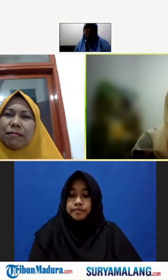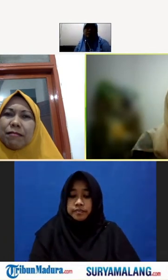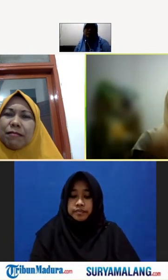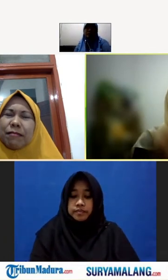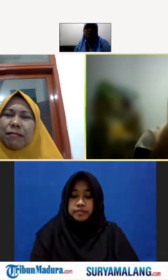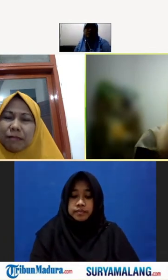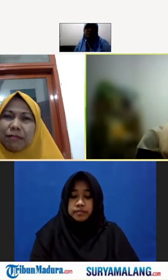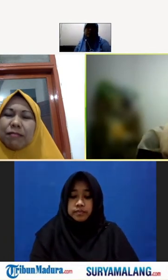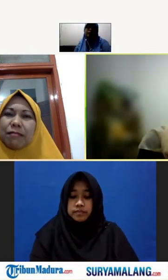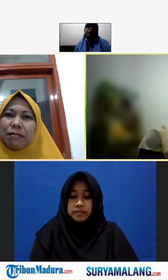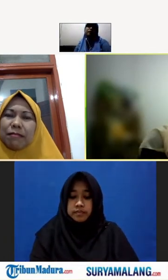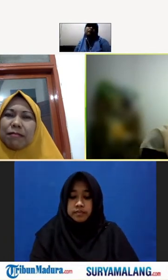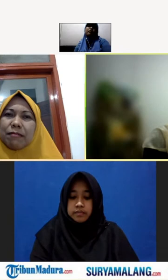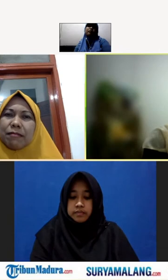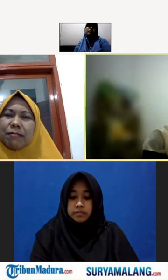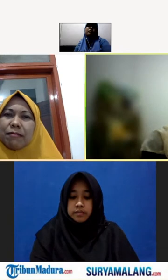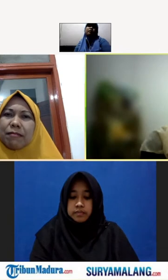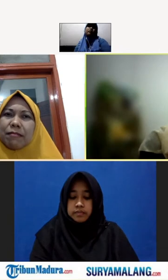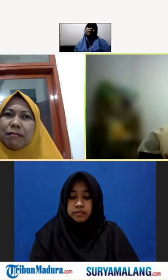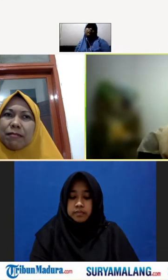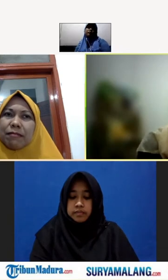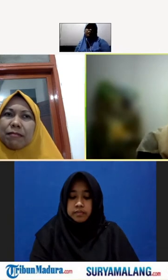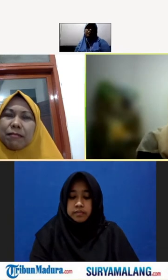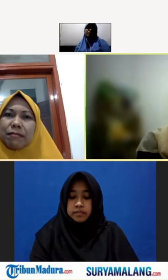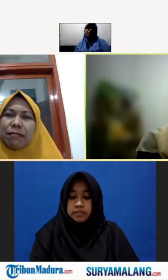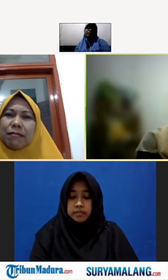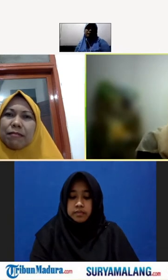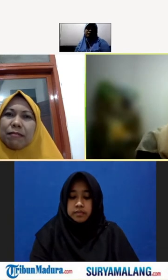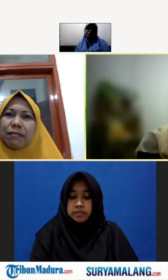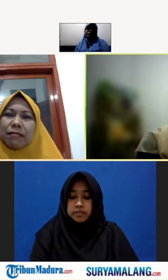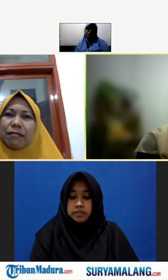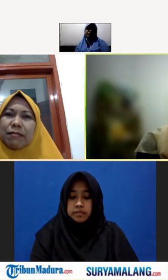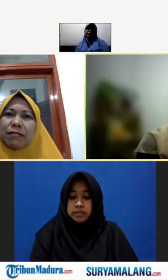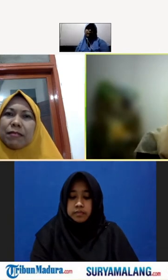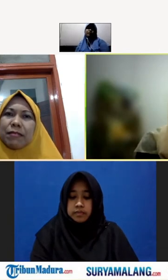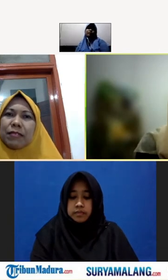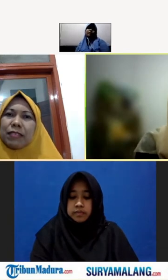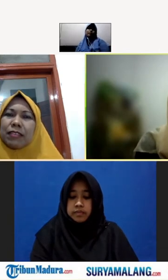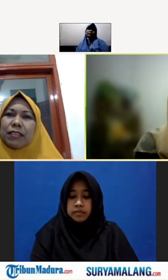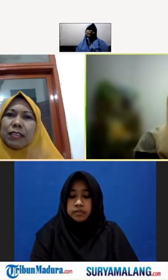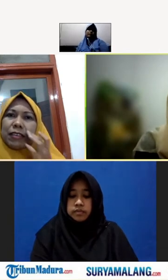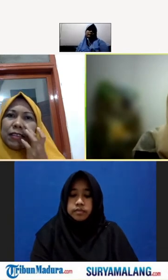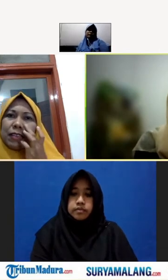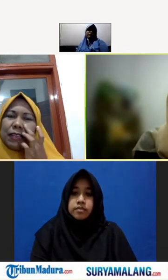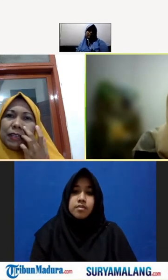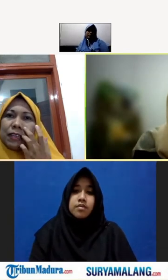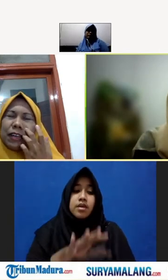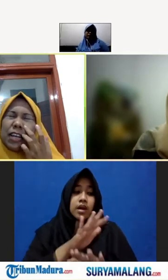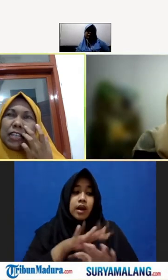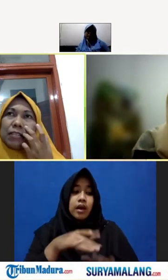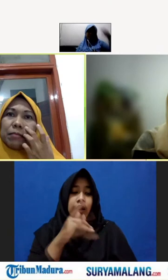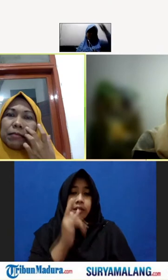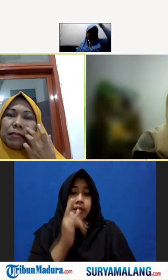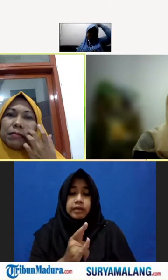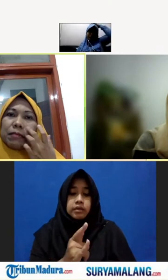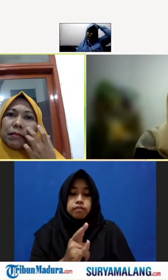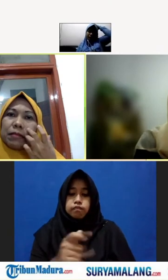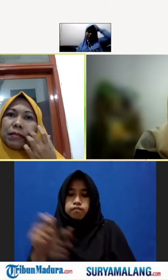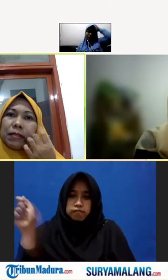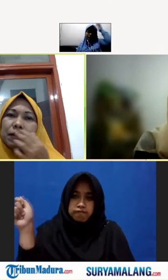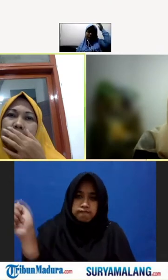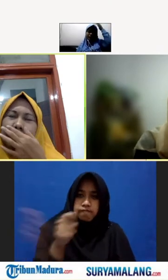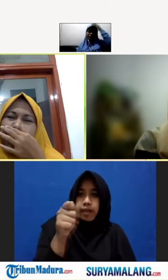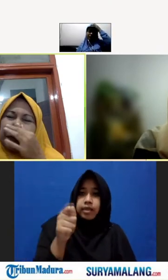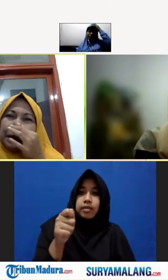alternatif yang lebih menarik dari bantingan pintu, anaknya akan tetap ngebanting pintu. Ya. Ibu suka coklat